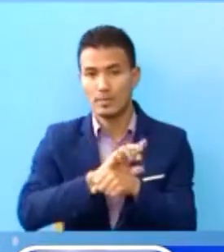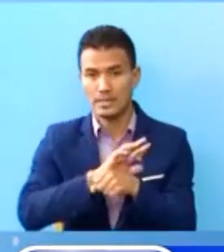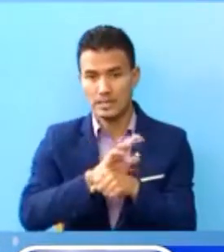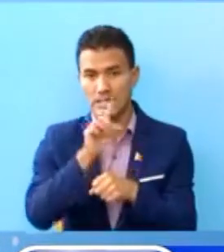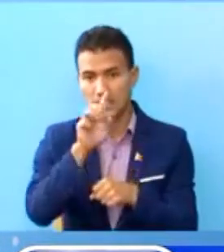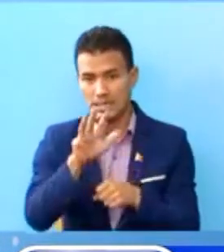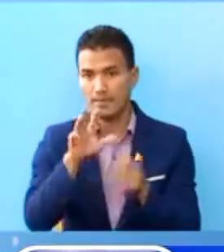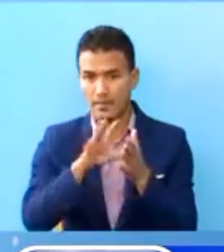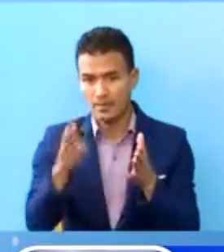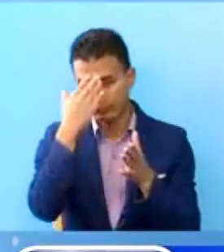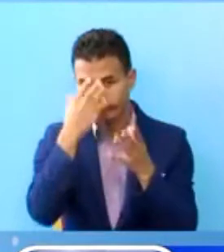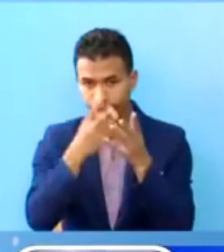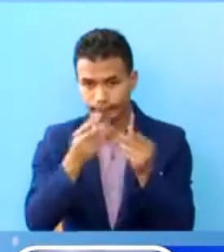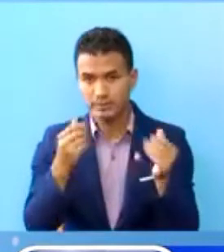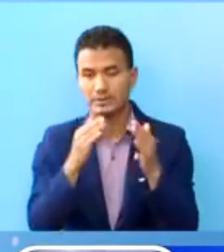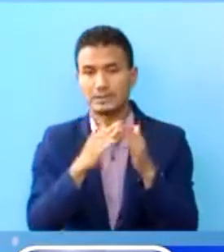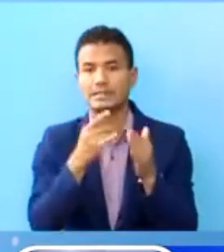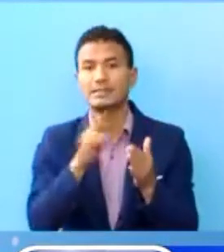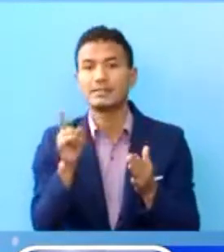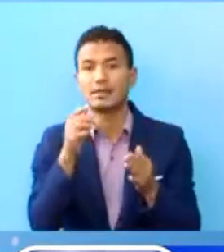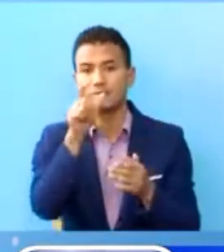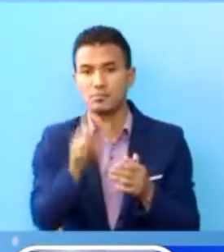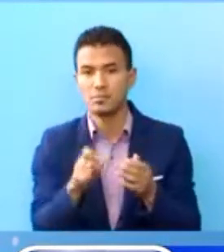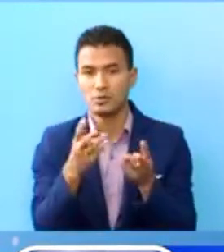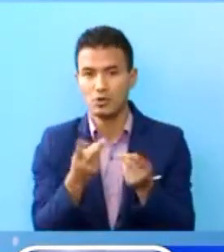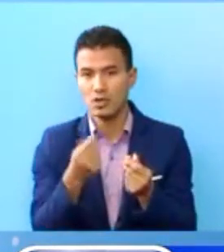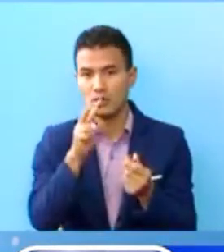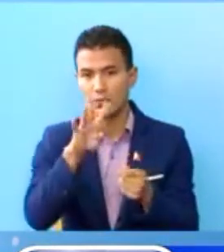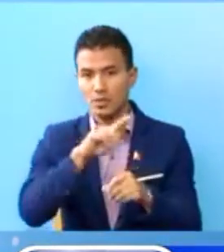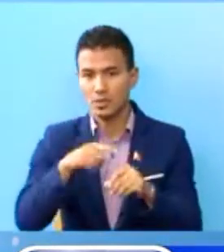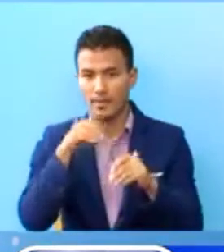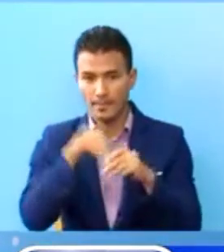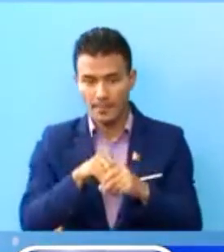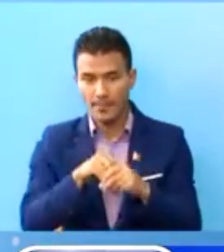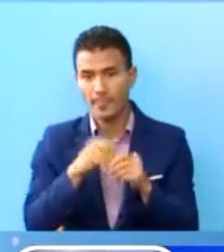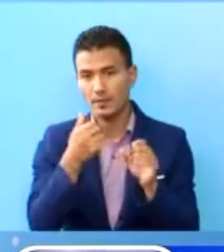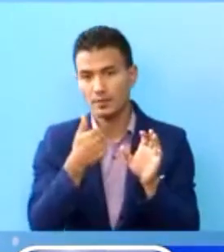COVID-19बाट संक्रमण मुक्त भई डिस्चार्ज हुनेहरूको संख्या गत 24 घण्टामा